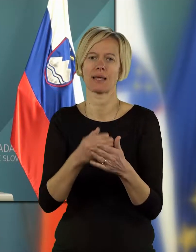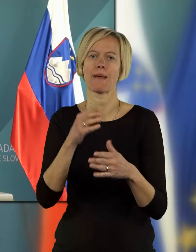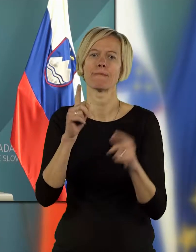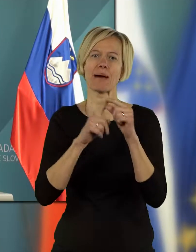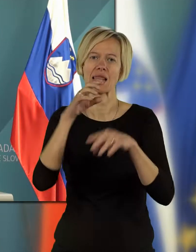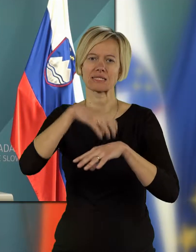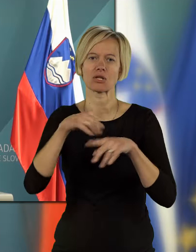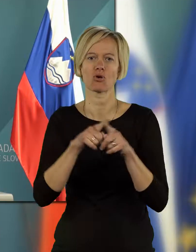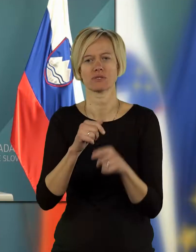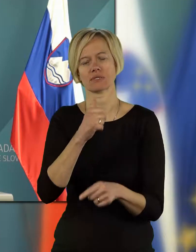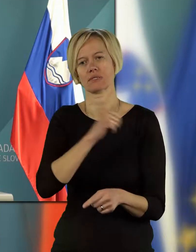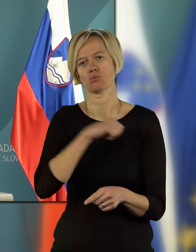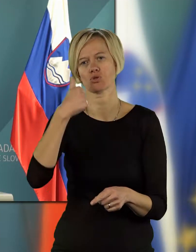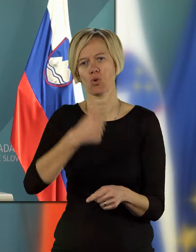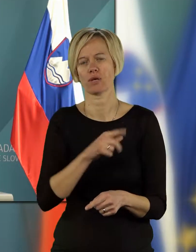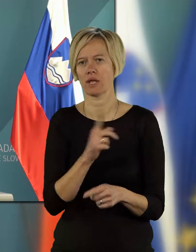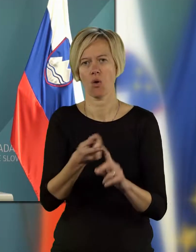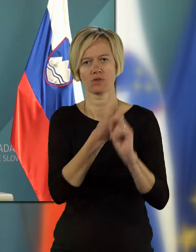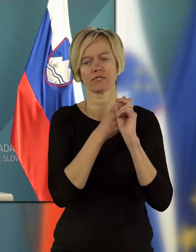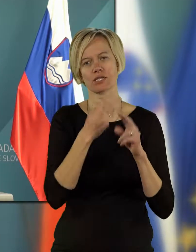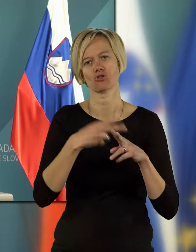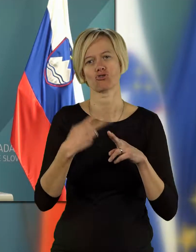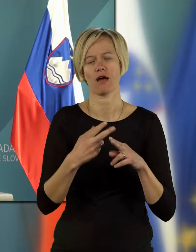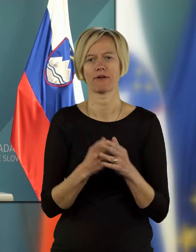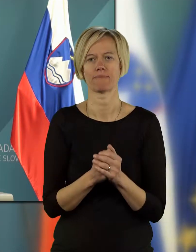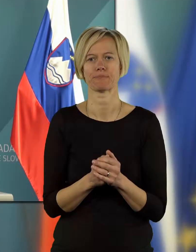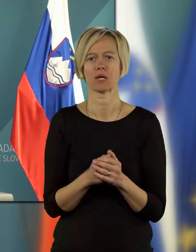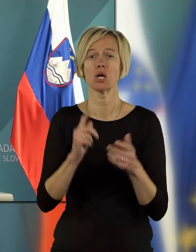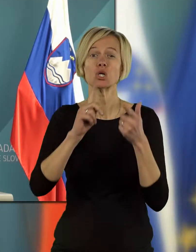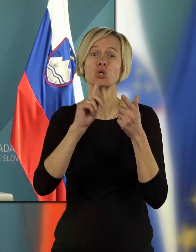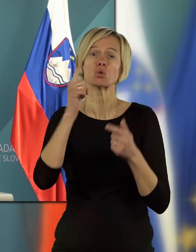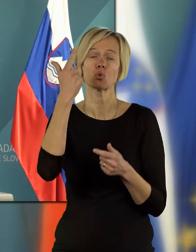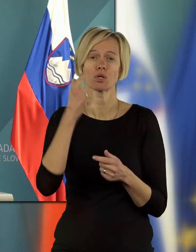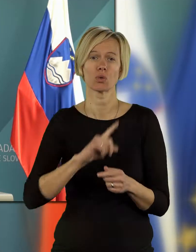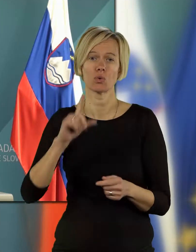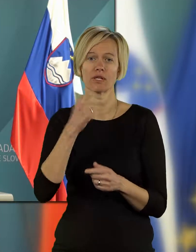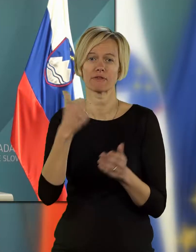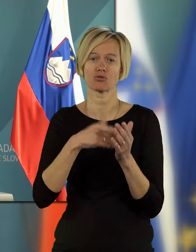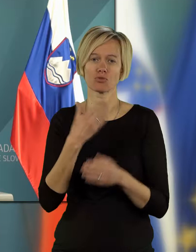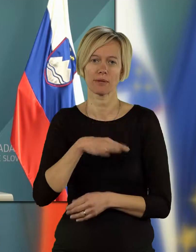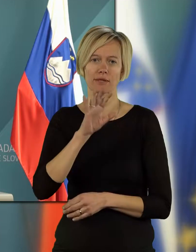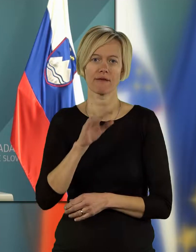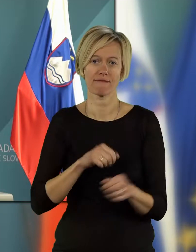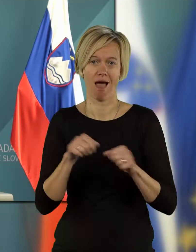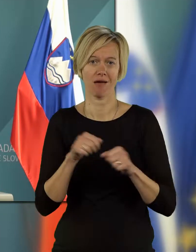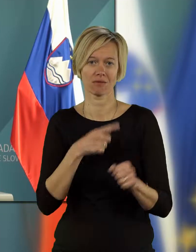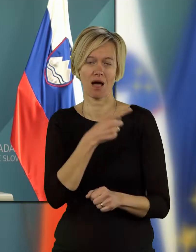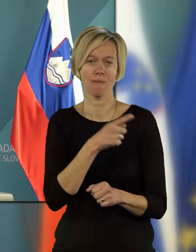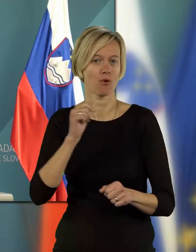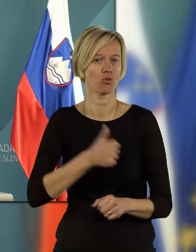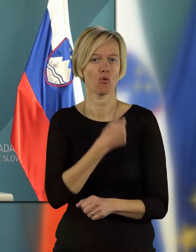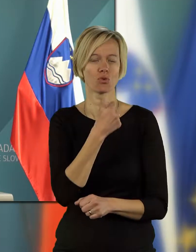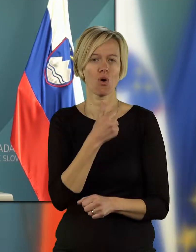priznanje Palestine kot samostojne in neodvisne države. 2. julija 2015 je